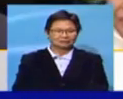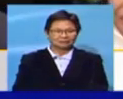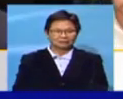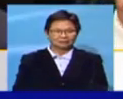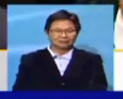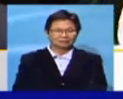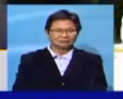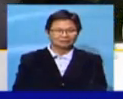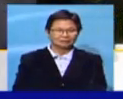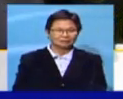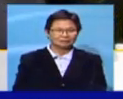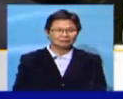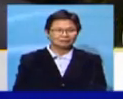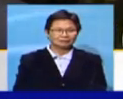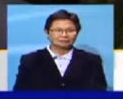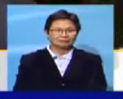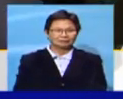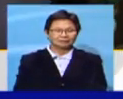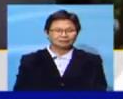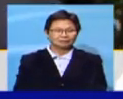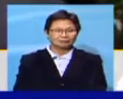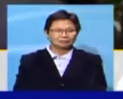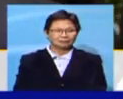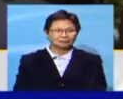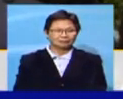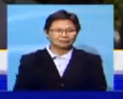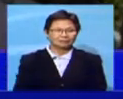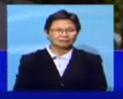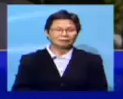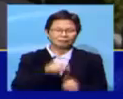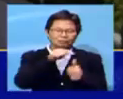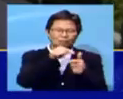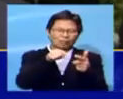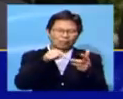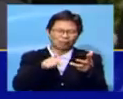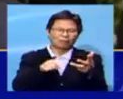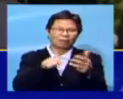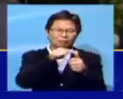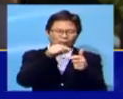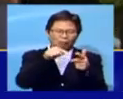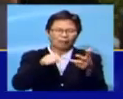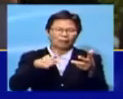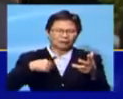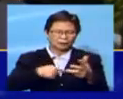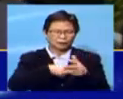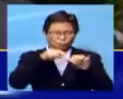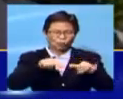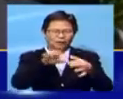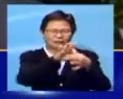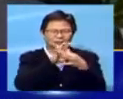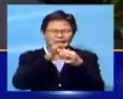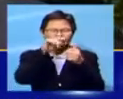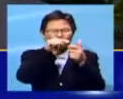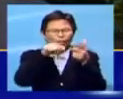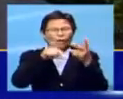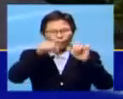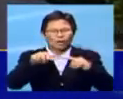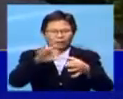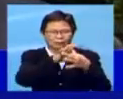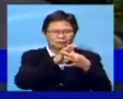alakitiang diadakan unukeng dalam beberapa perkara di mana kita boleh bekerjasama